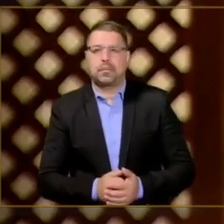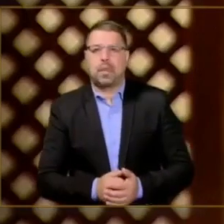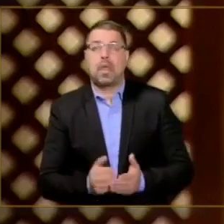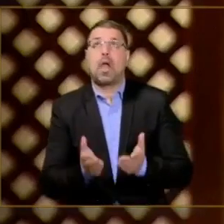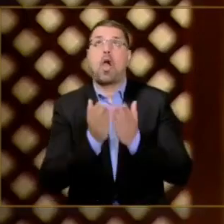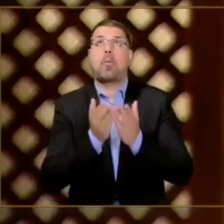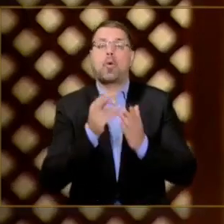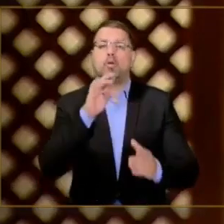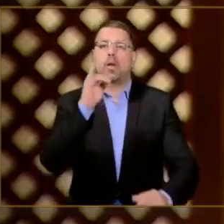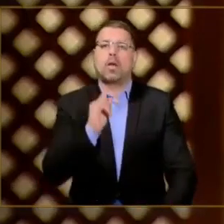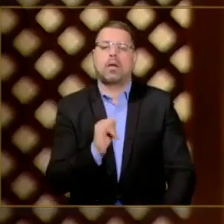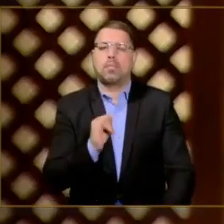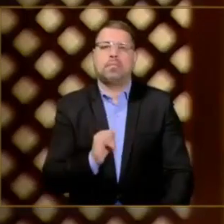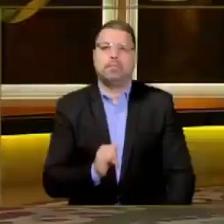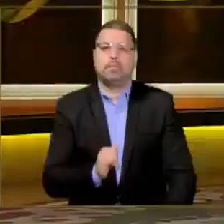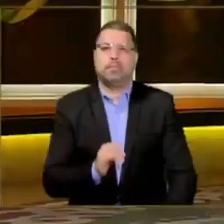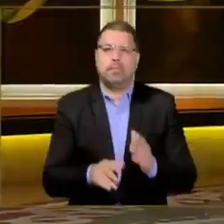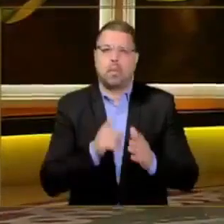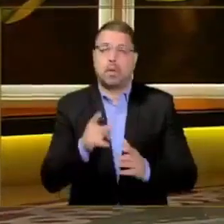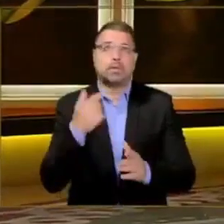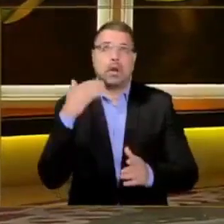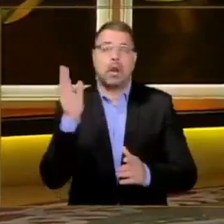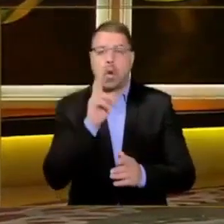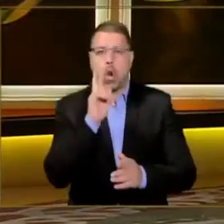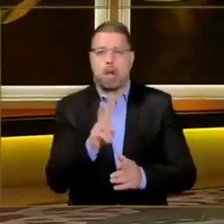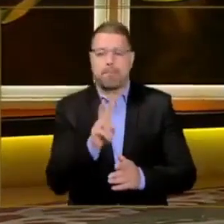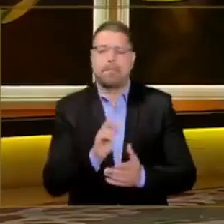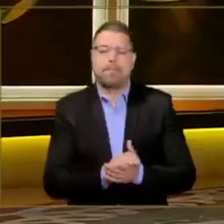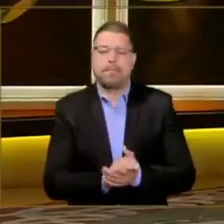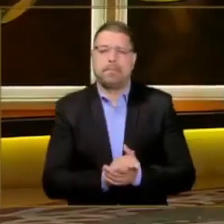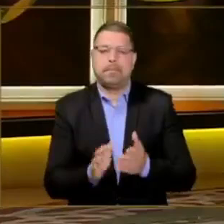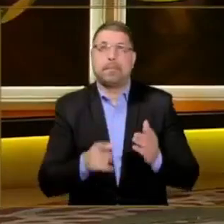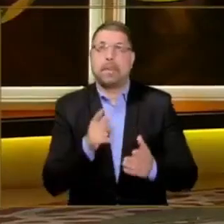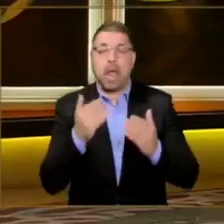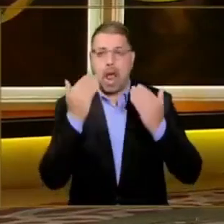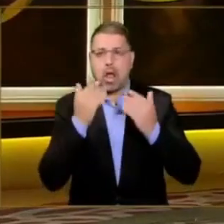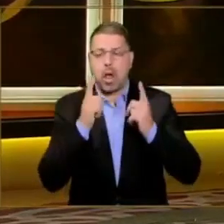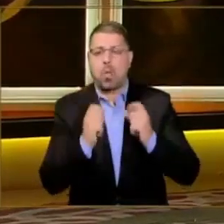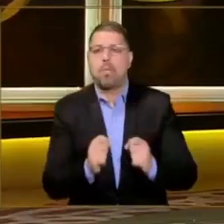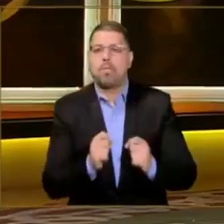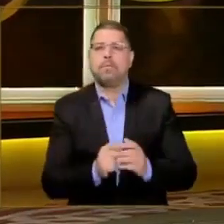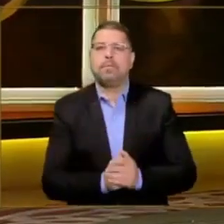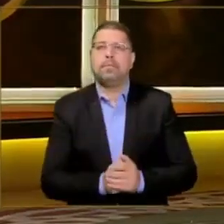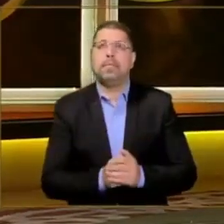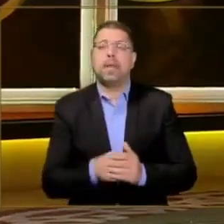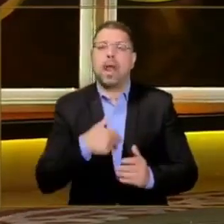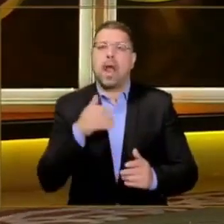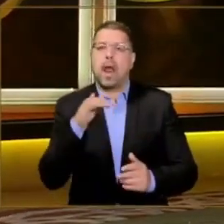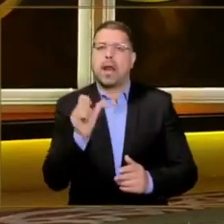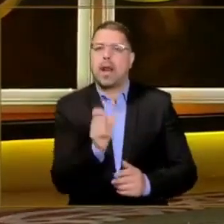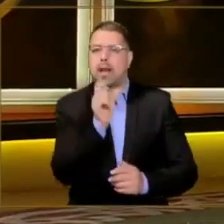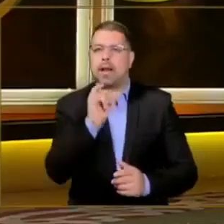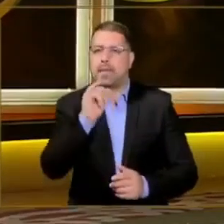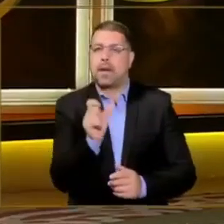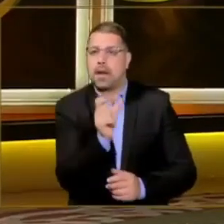اللهم يا ذا الجلال والاكرام والعزه التي لا ترام يا حي يا قيوم يا حنان يا